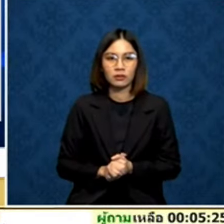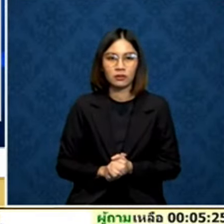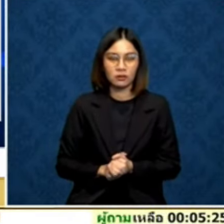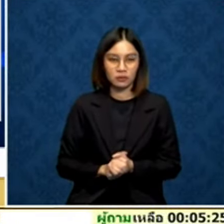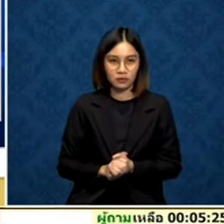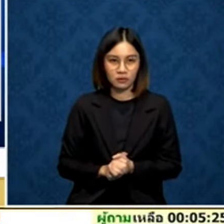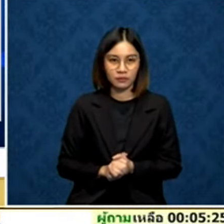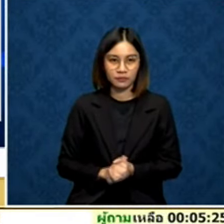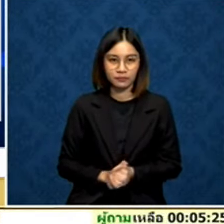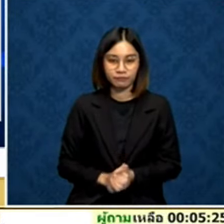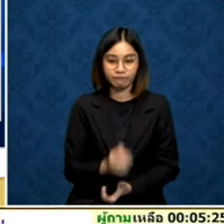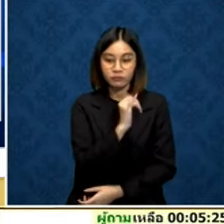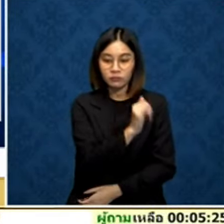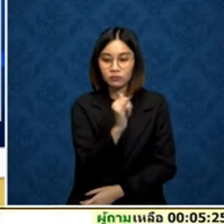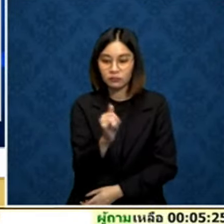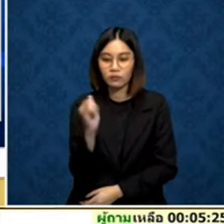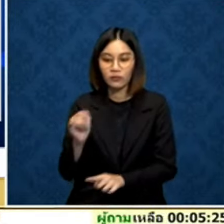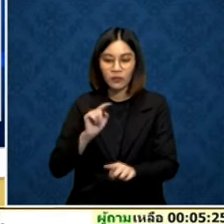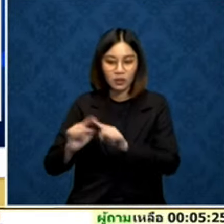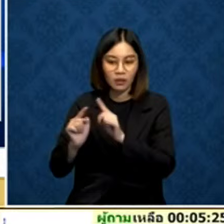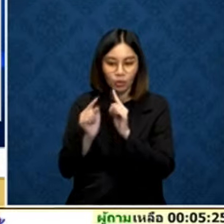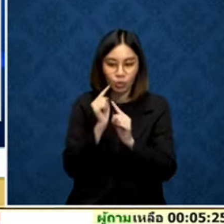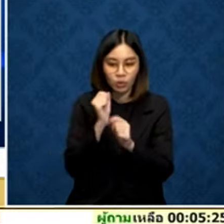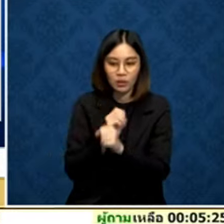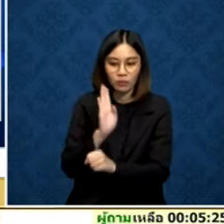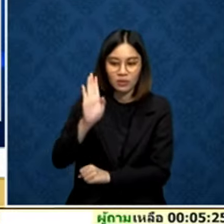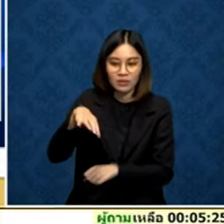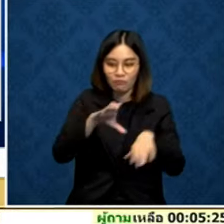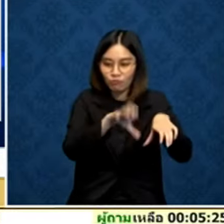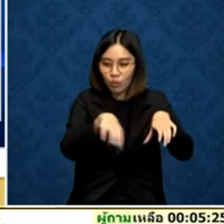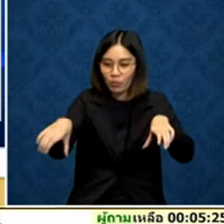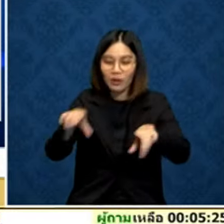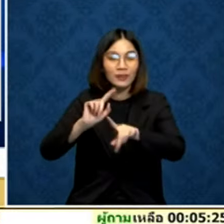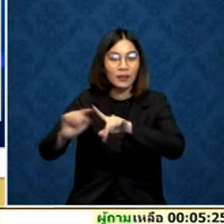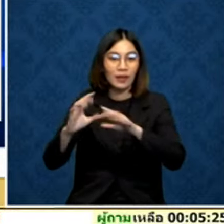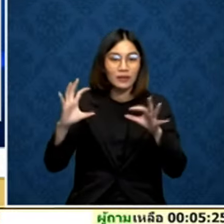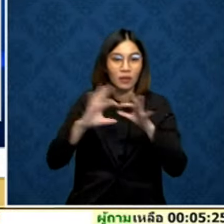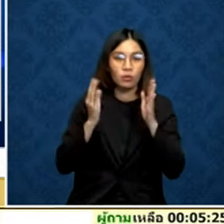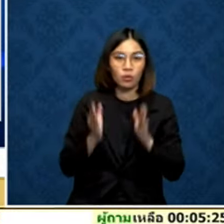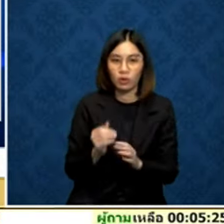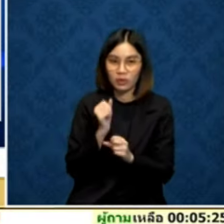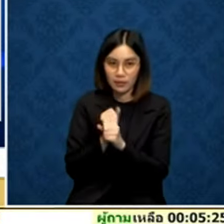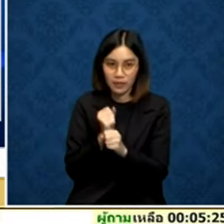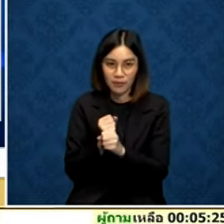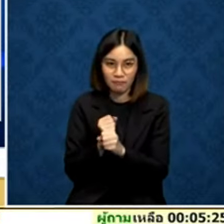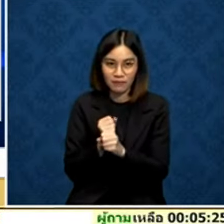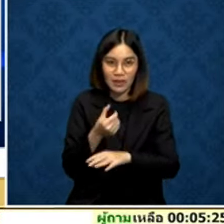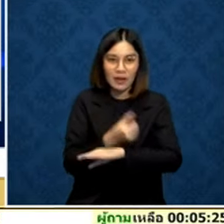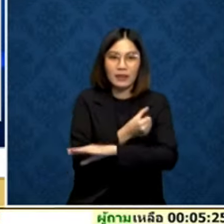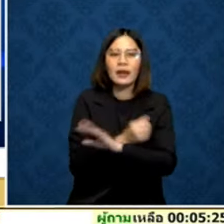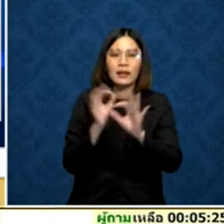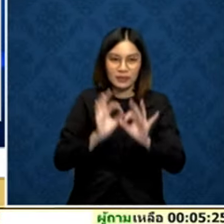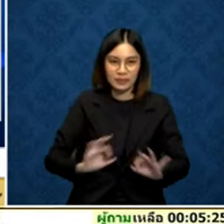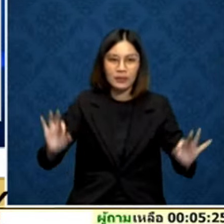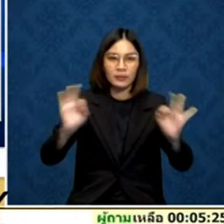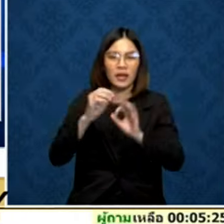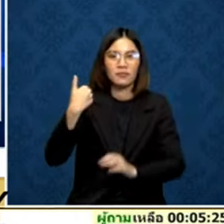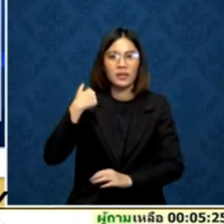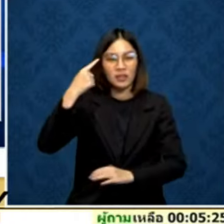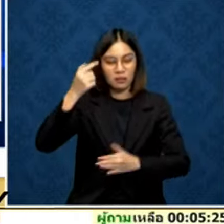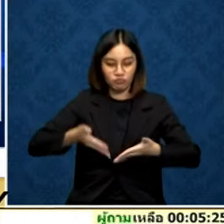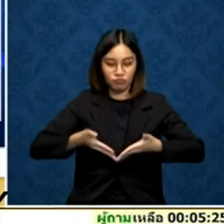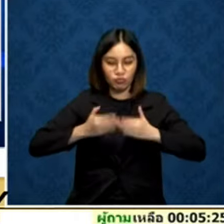างๆเนี่ยพูดคุยกับบริษัทใหญ่ๆหลายๆบริษัทเนี่ยเรื่องบุคลากรก็เป็นเรื่องที่สำคัญการที่เขาจะมาตั้ง